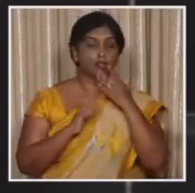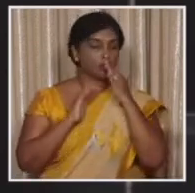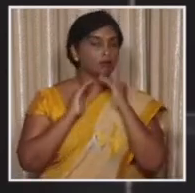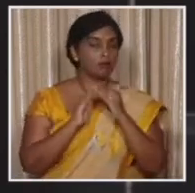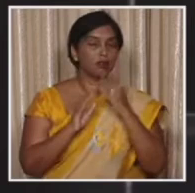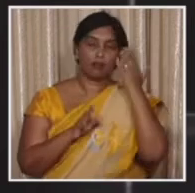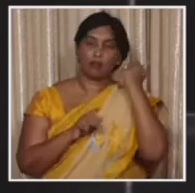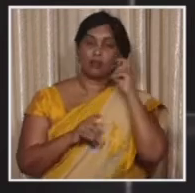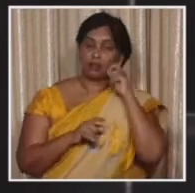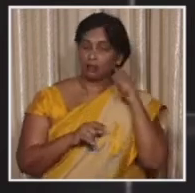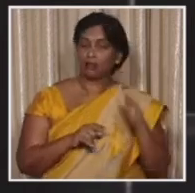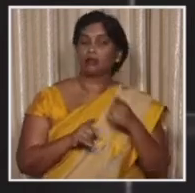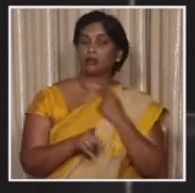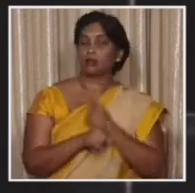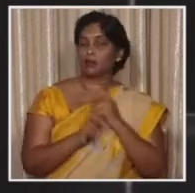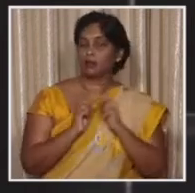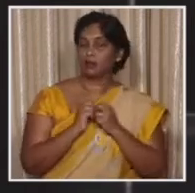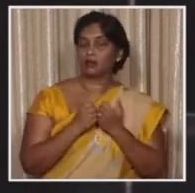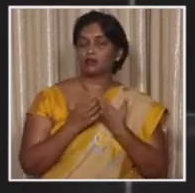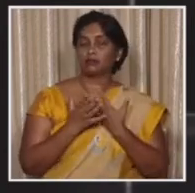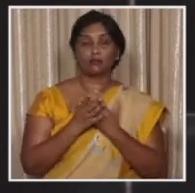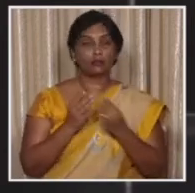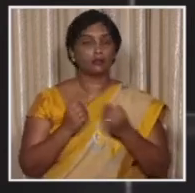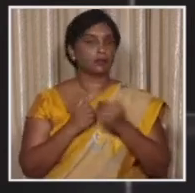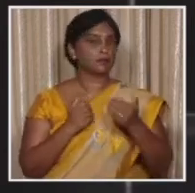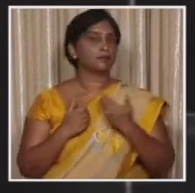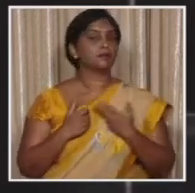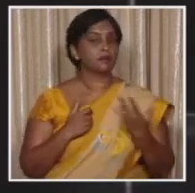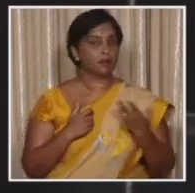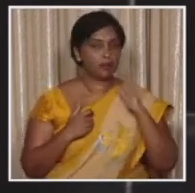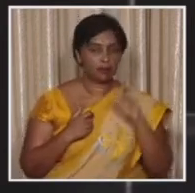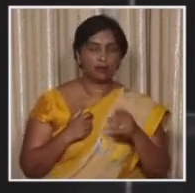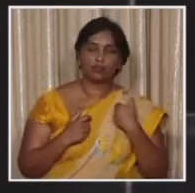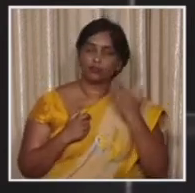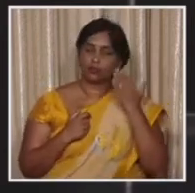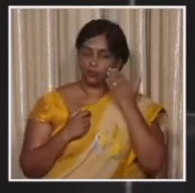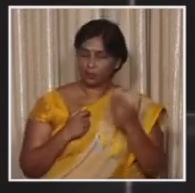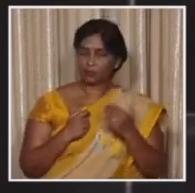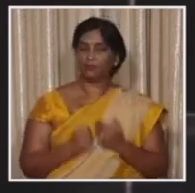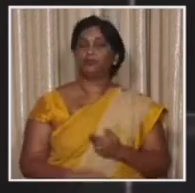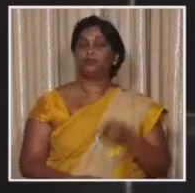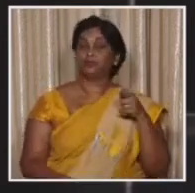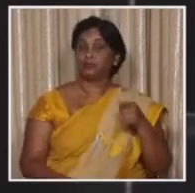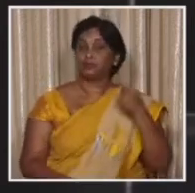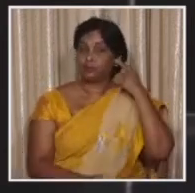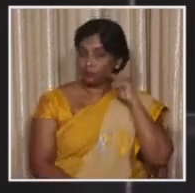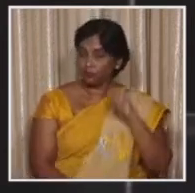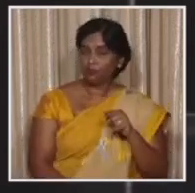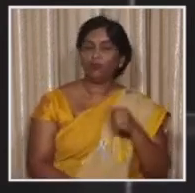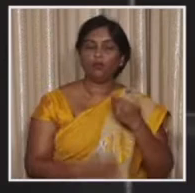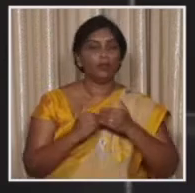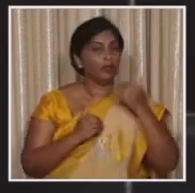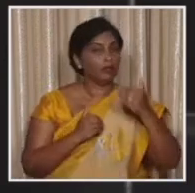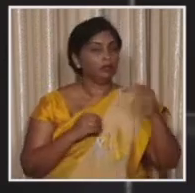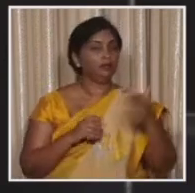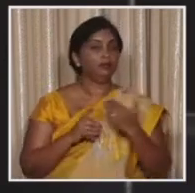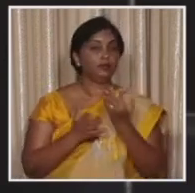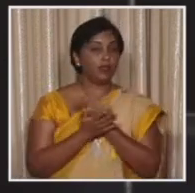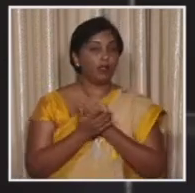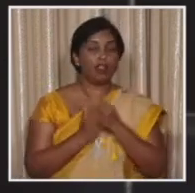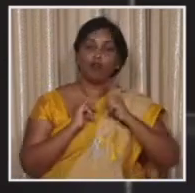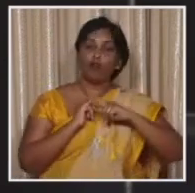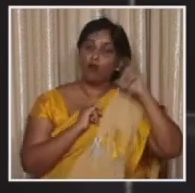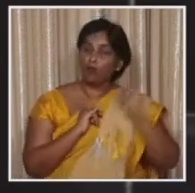පාසල්වල දෙමව්පියන්ට මේ ගැටලුවට විසඳුමක් ලබා ගැන්ම නොකළ නොහැකිව සිටීම දකින්න තිබෙනවා. මේ තත්ත්වය තුළ දිගටම කලා උපාධිය